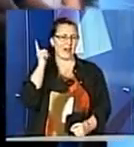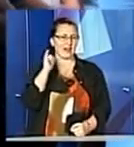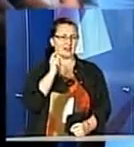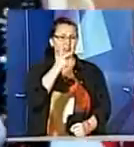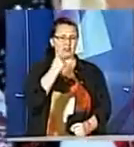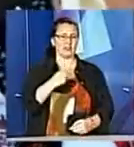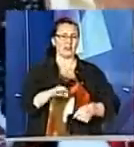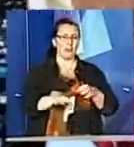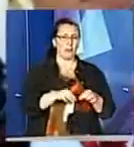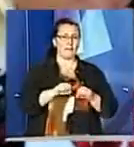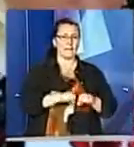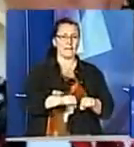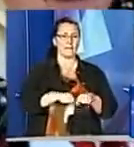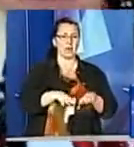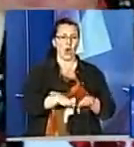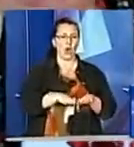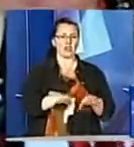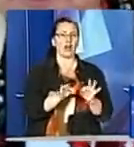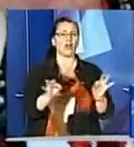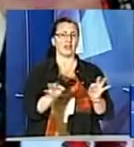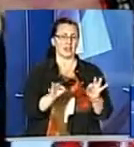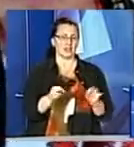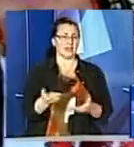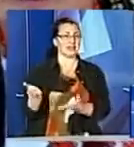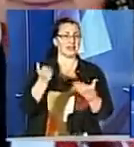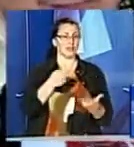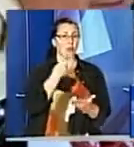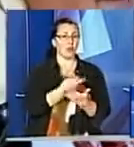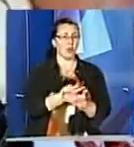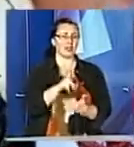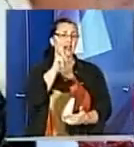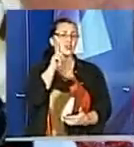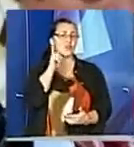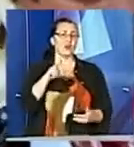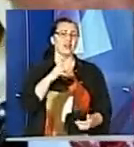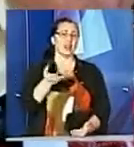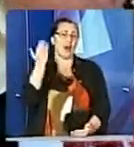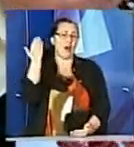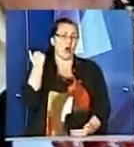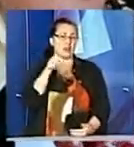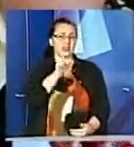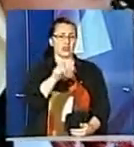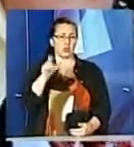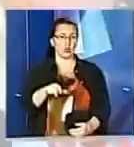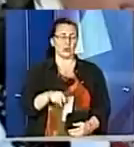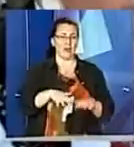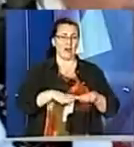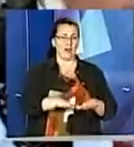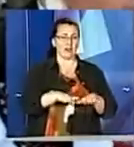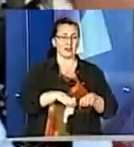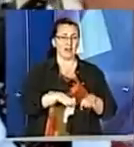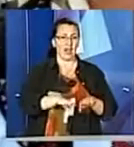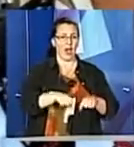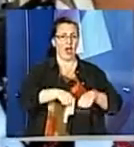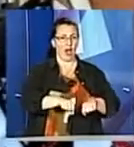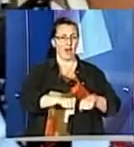ткала нитки. Нас запросили, щоб показати молодому поколінню, як колись люди ткали нитки, полотно, для того, щоб